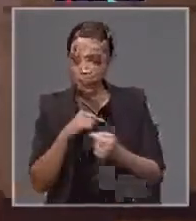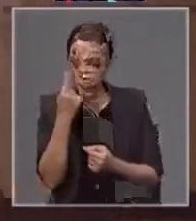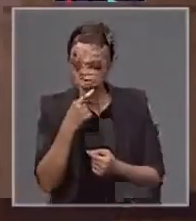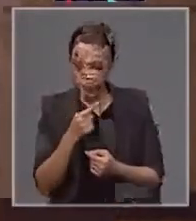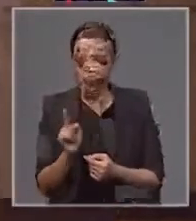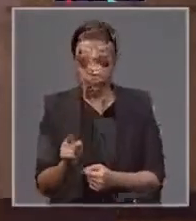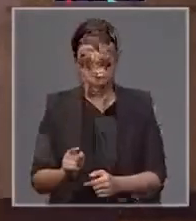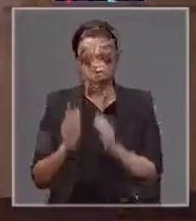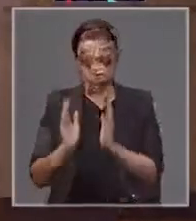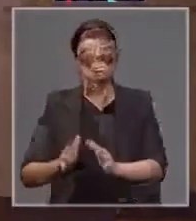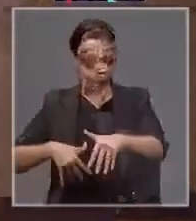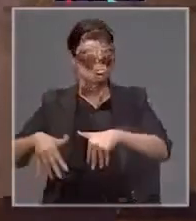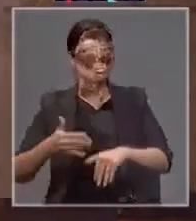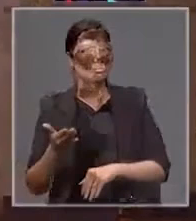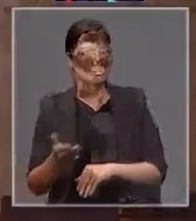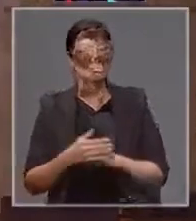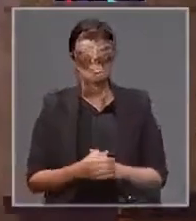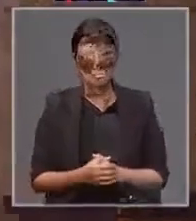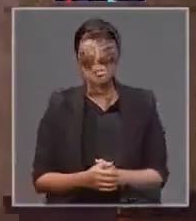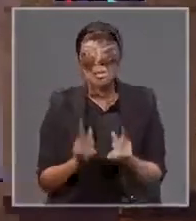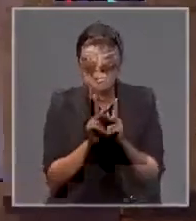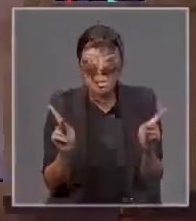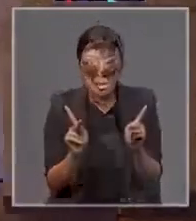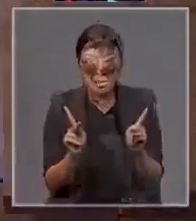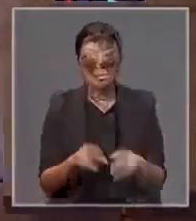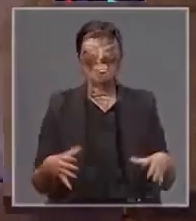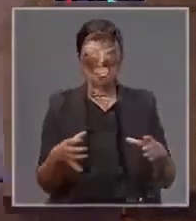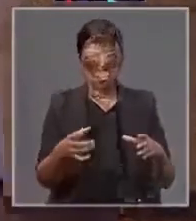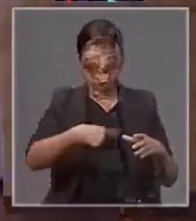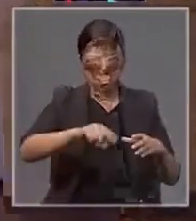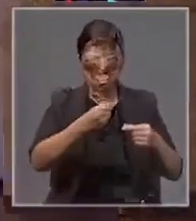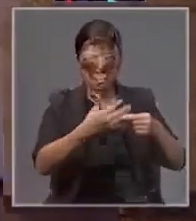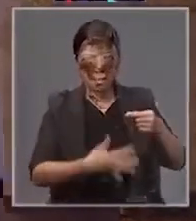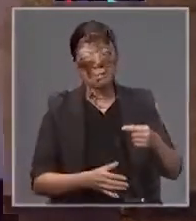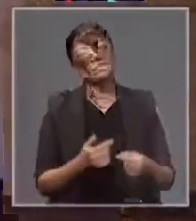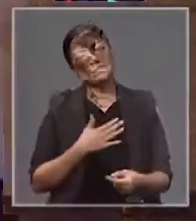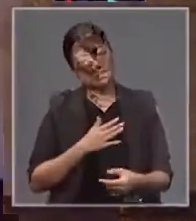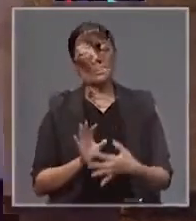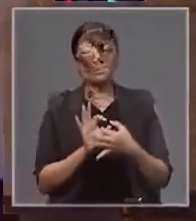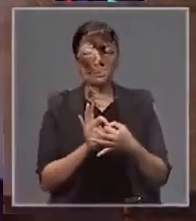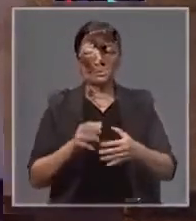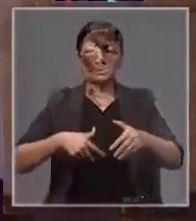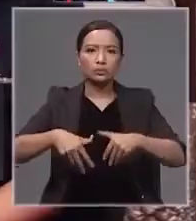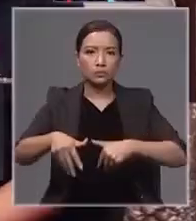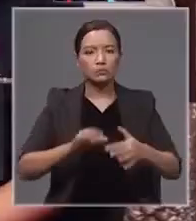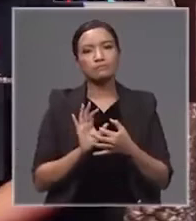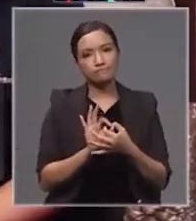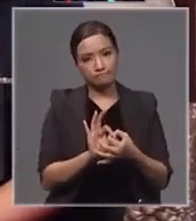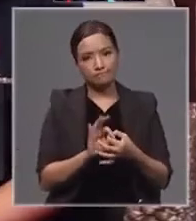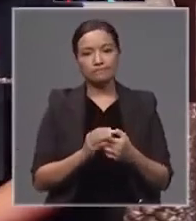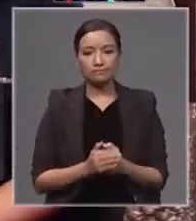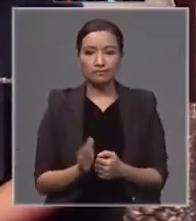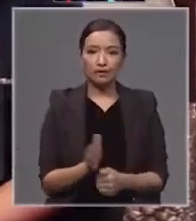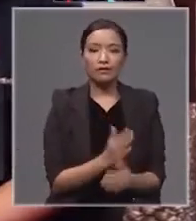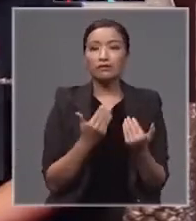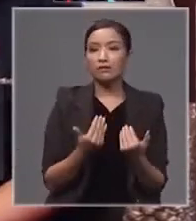ดังนั้นเนี่ยการเติมคณะกรรมการลงมาจำนวนมากจากผู้ให้บริการเนี่ยเป็นข้อห่วงใหญ่ของประชาชนค่ะเรื่องนี้ต้